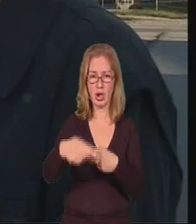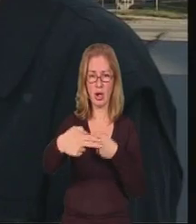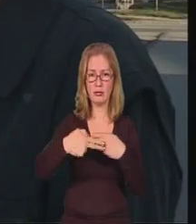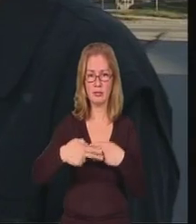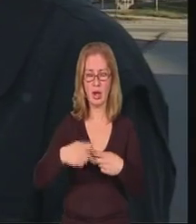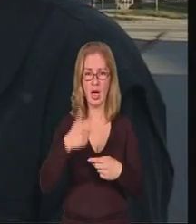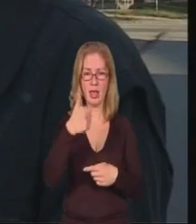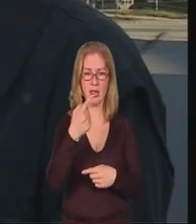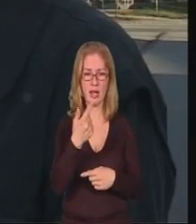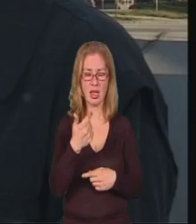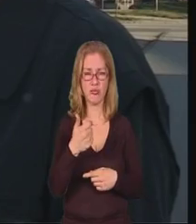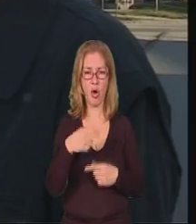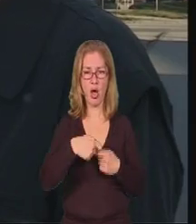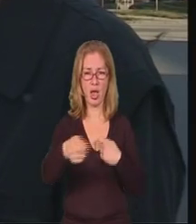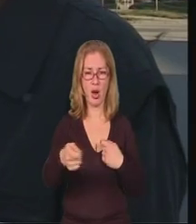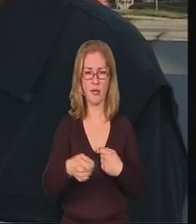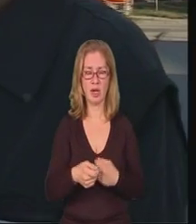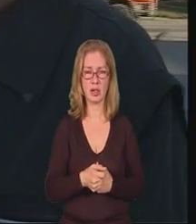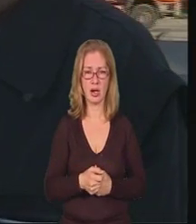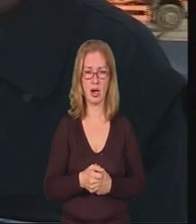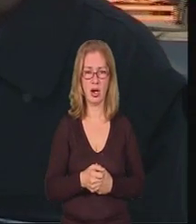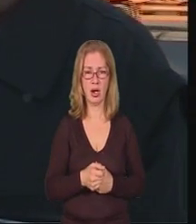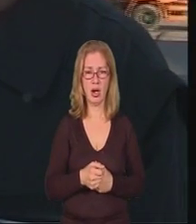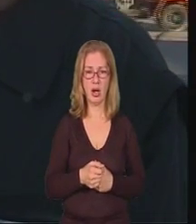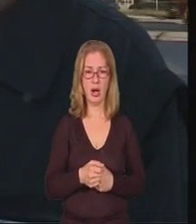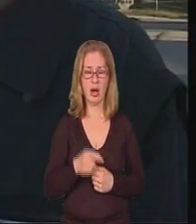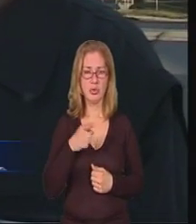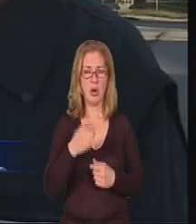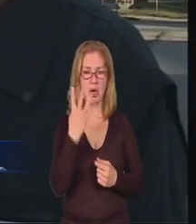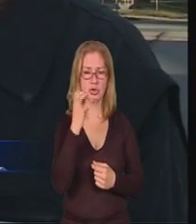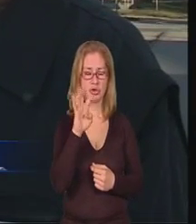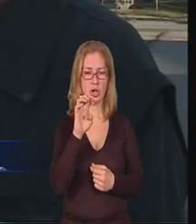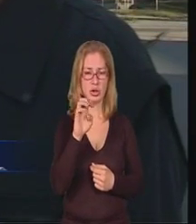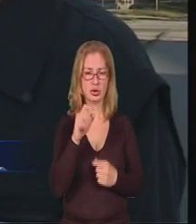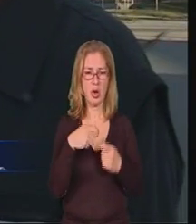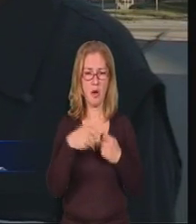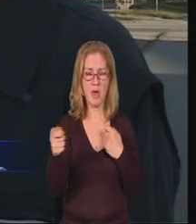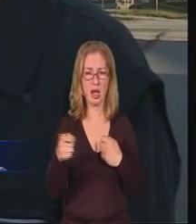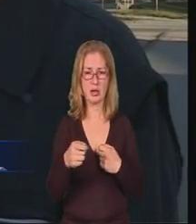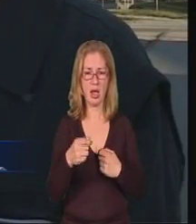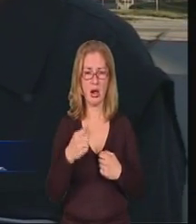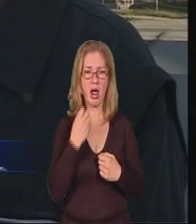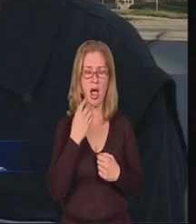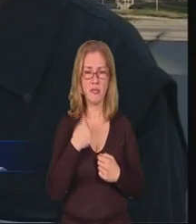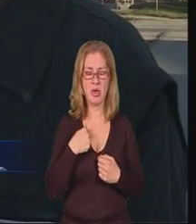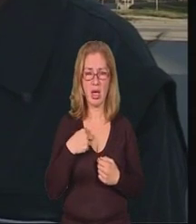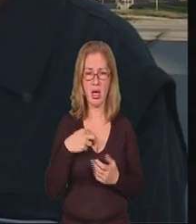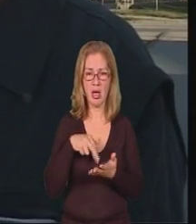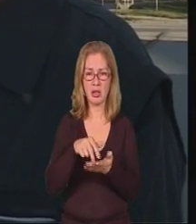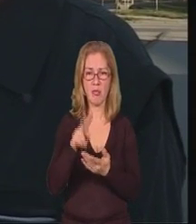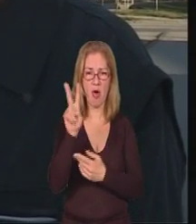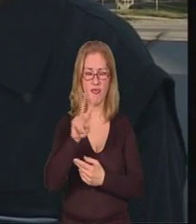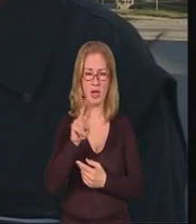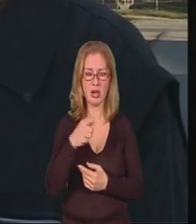gradu. Od ove stanice što je gradska do moje prve stanice je tu 400 metara i mi kad hoćemo